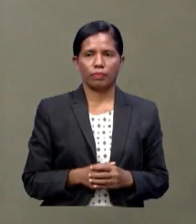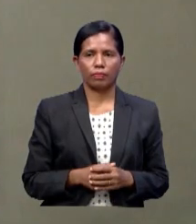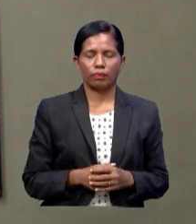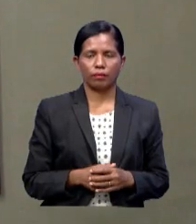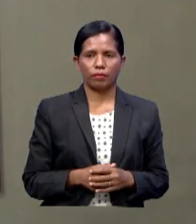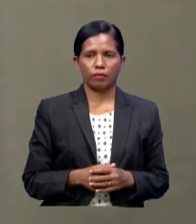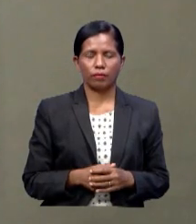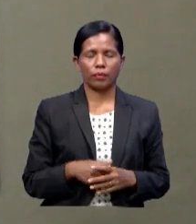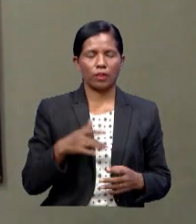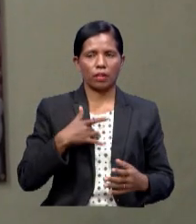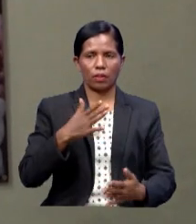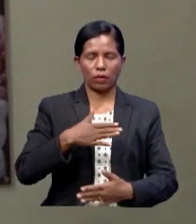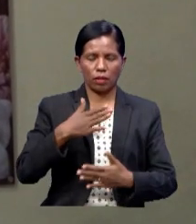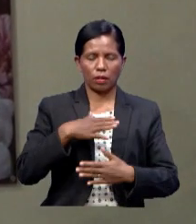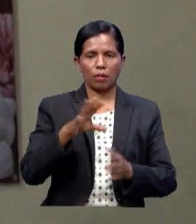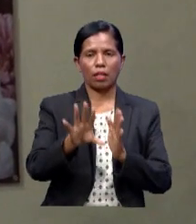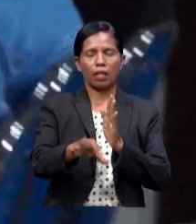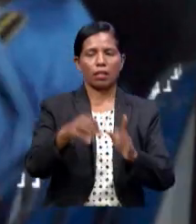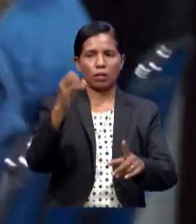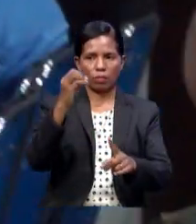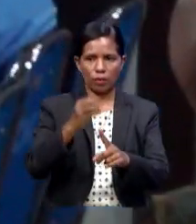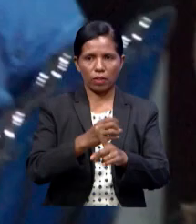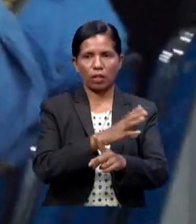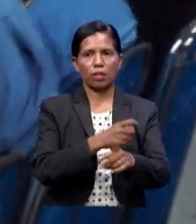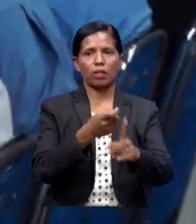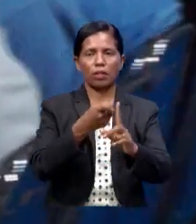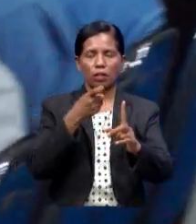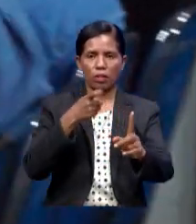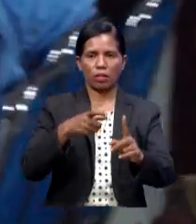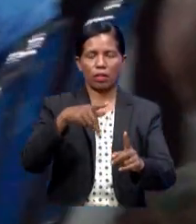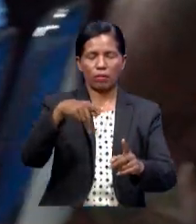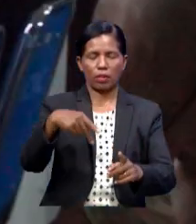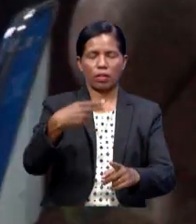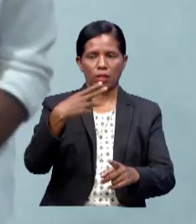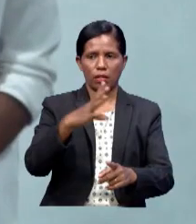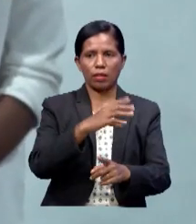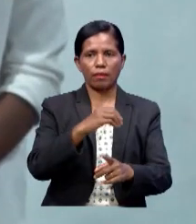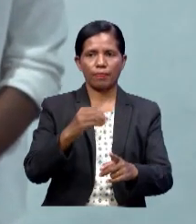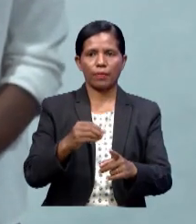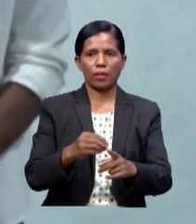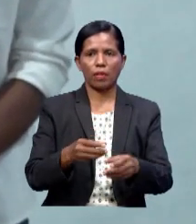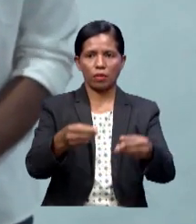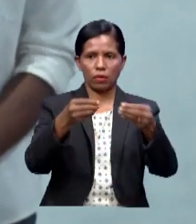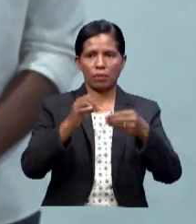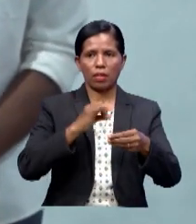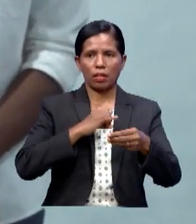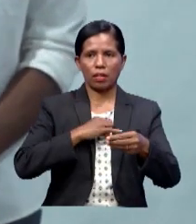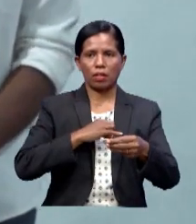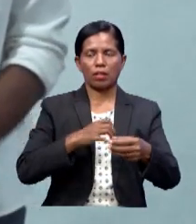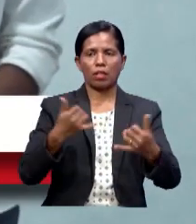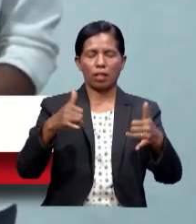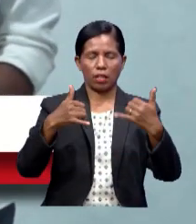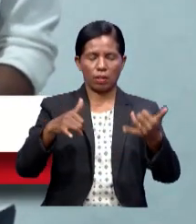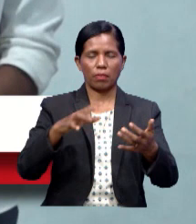Orgulho Tebes, beleza, esta oportunidade por si penha lori kuliah pomehau hodi halimar film